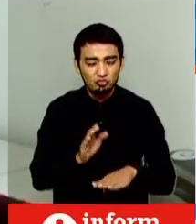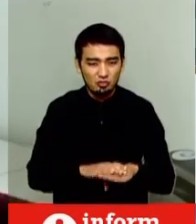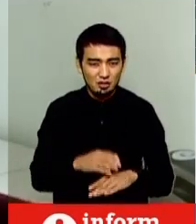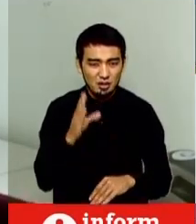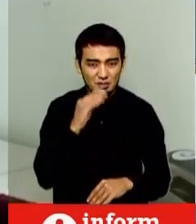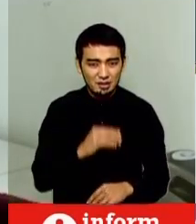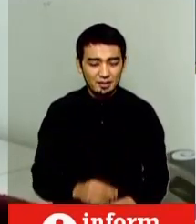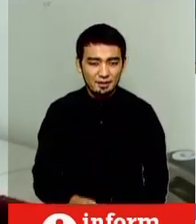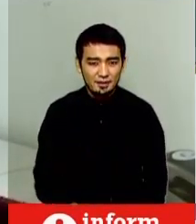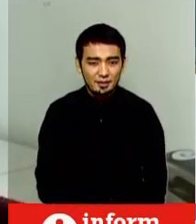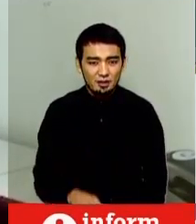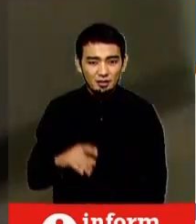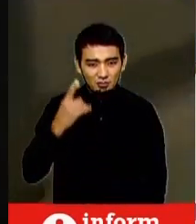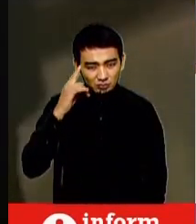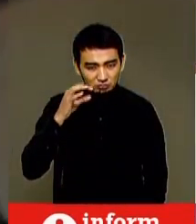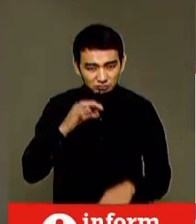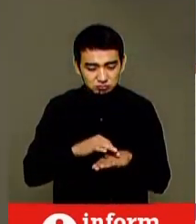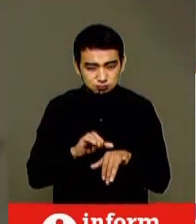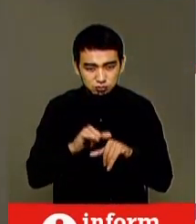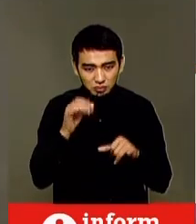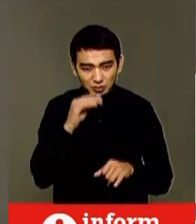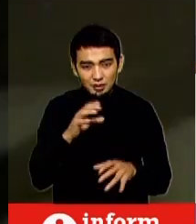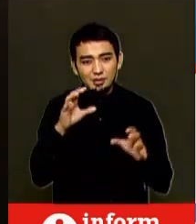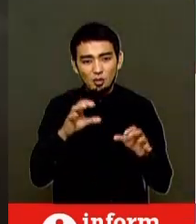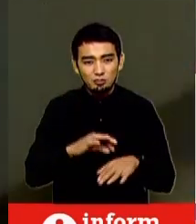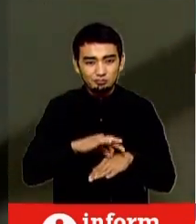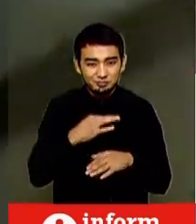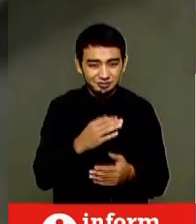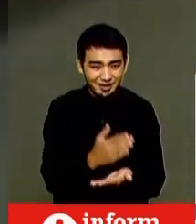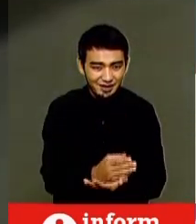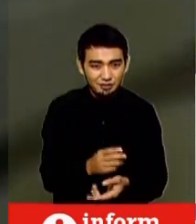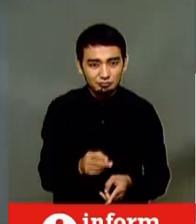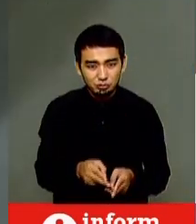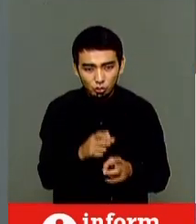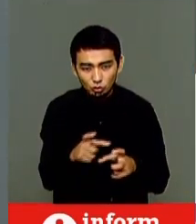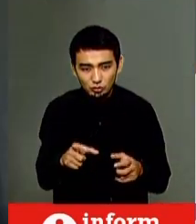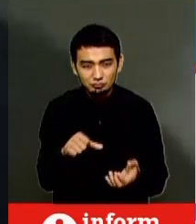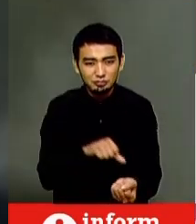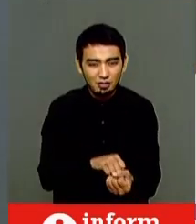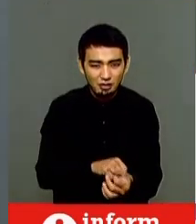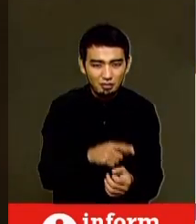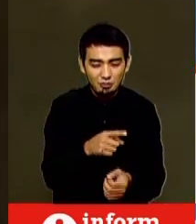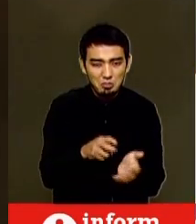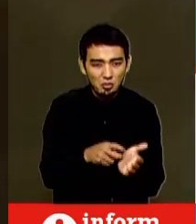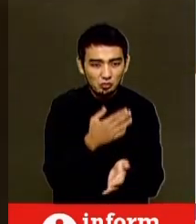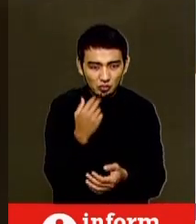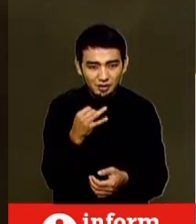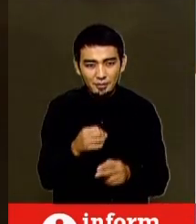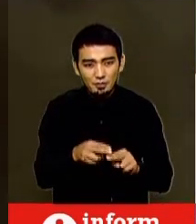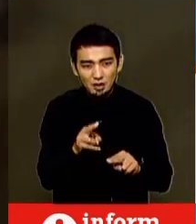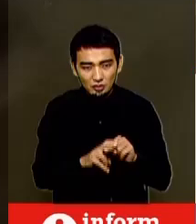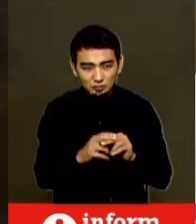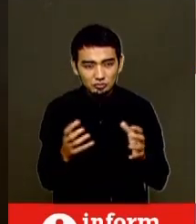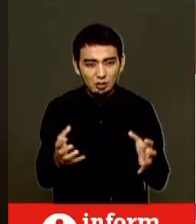есть развивается психоз. Ужесточение закона не отпугивает преступников и наркозависимых, поэтому нужно заботиться и